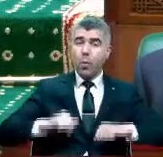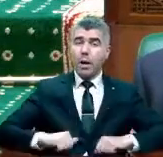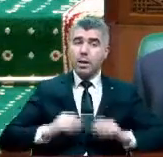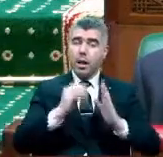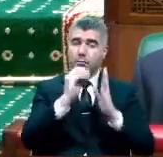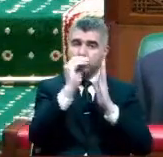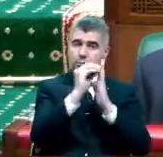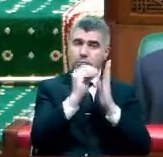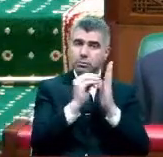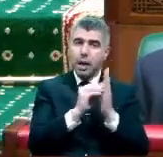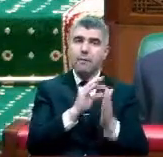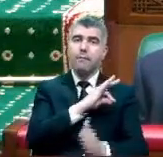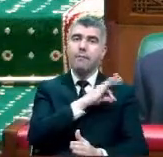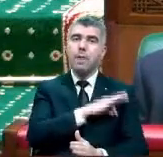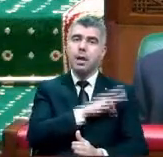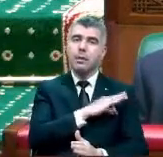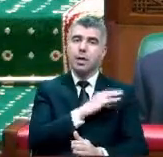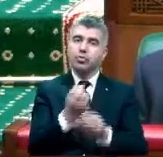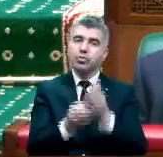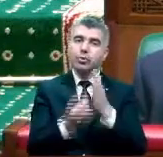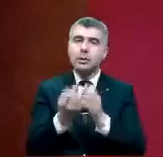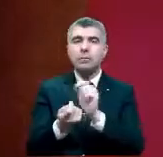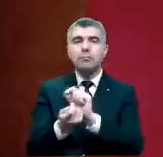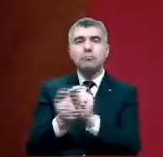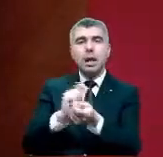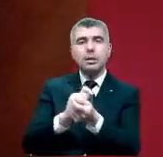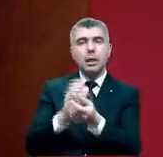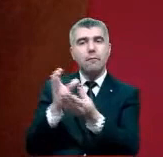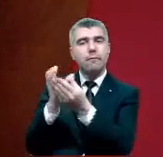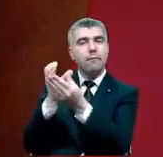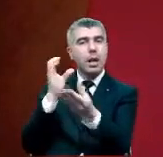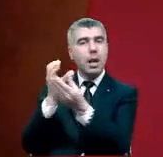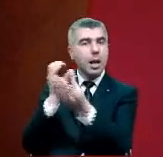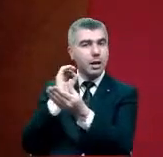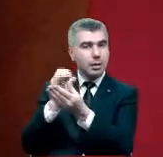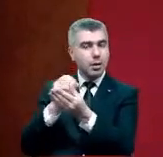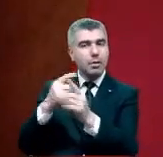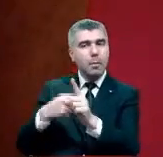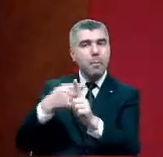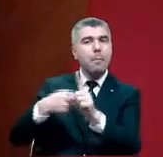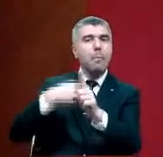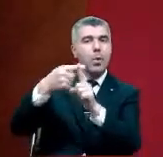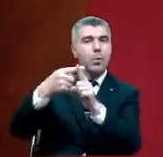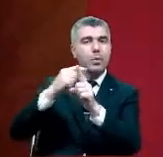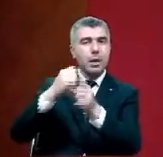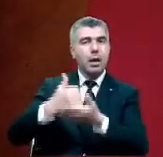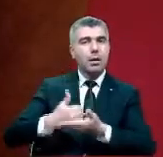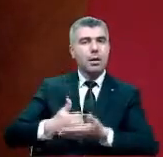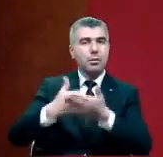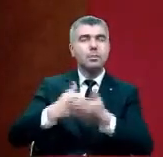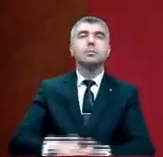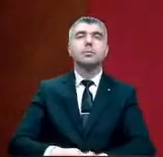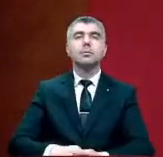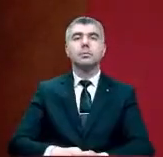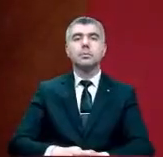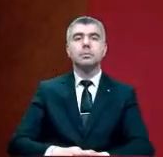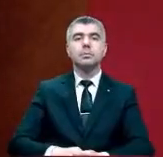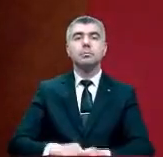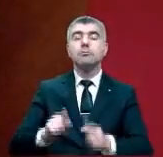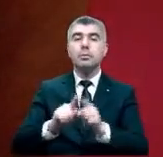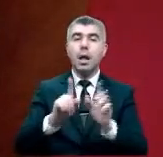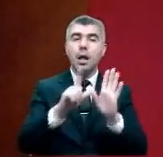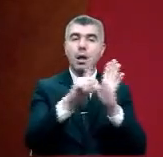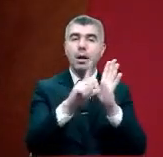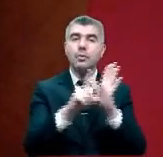الفئة ضمن المستفيدين من منح تجديد المركبات باش تأهل هذا القطاع وترفع من جودة الخدمات المقدمة. وفي إطار